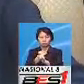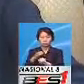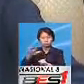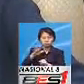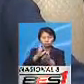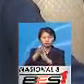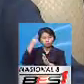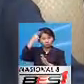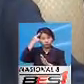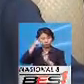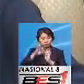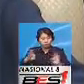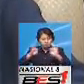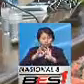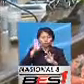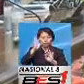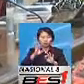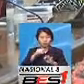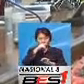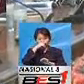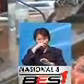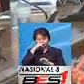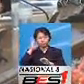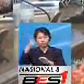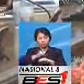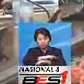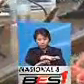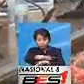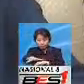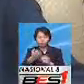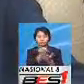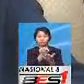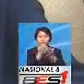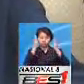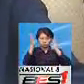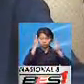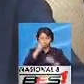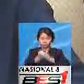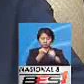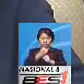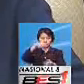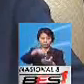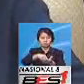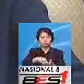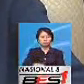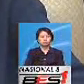menjadi faktor utama yang akan mempengaruhi prospek ekonomi negara tahun ini.